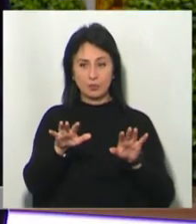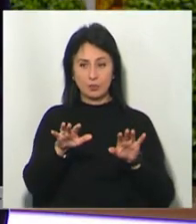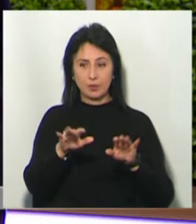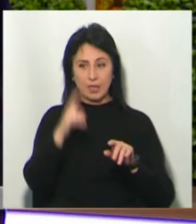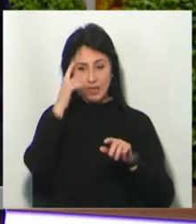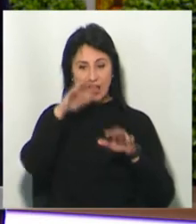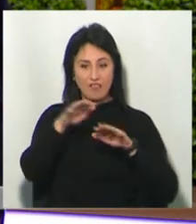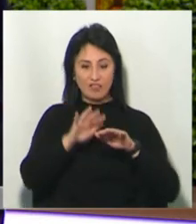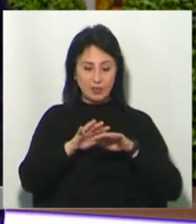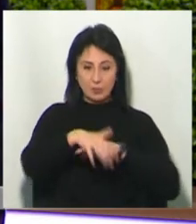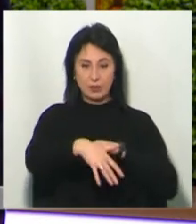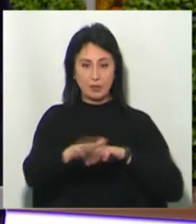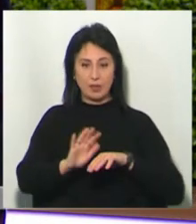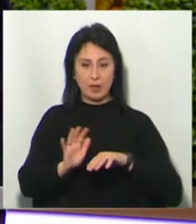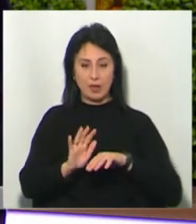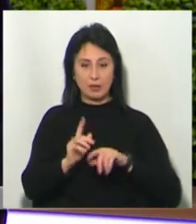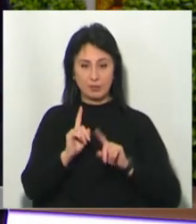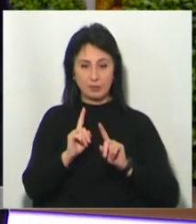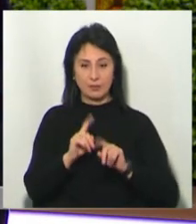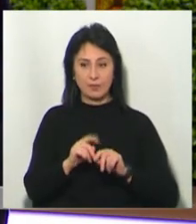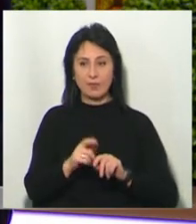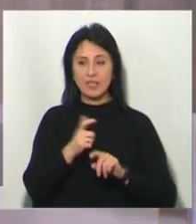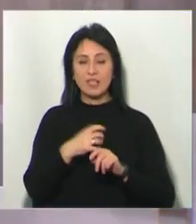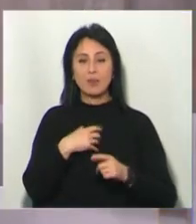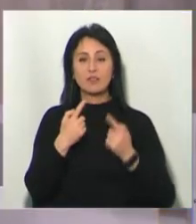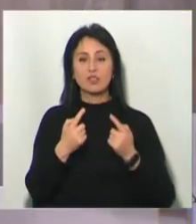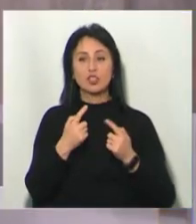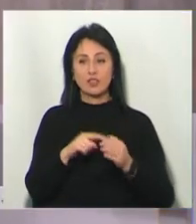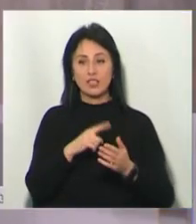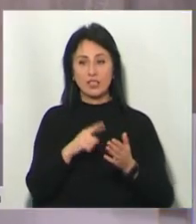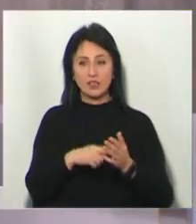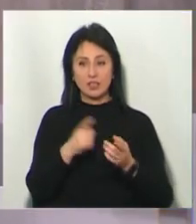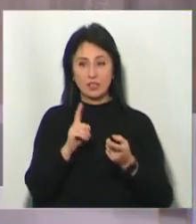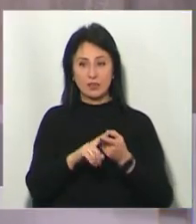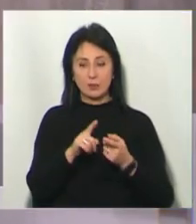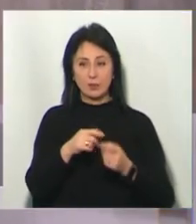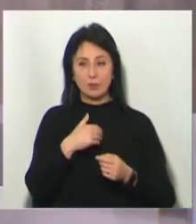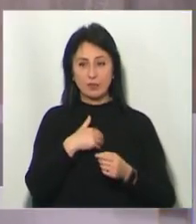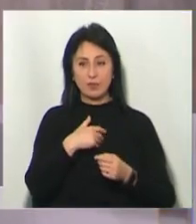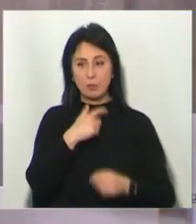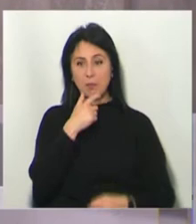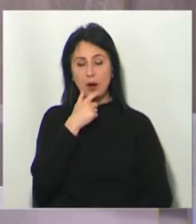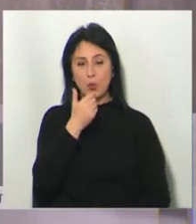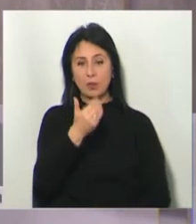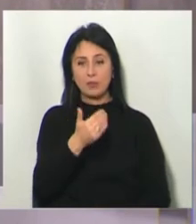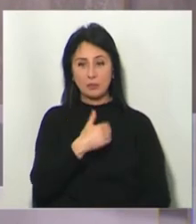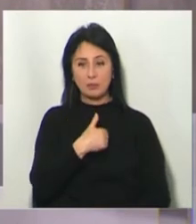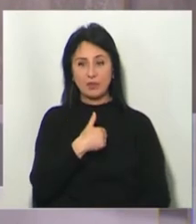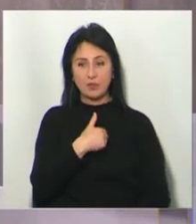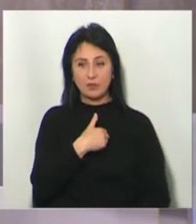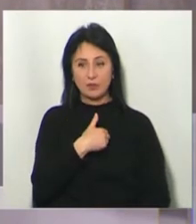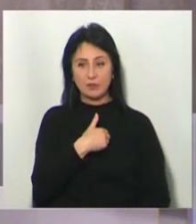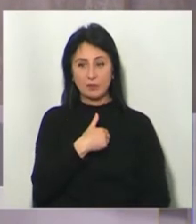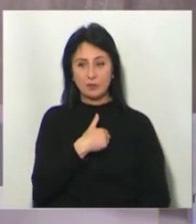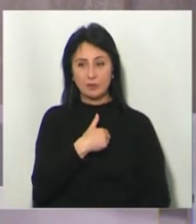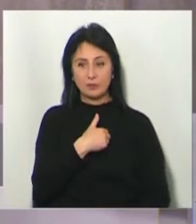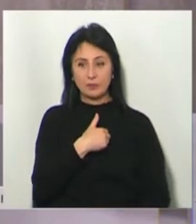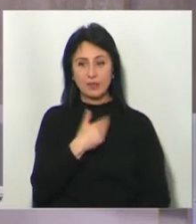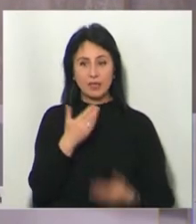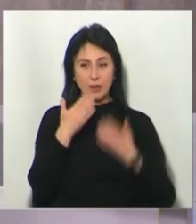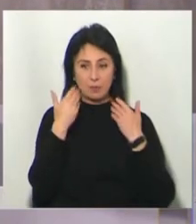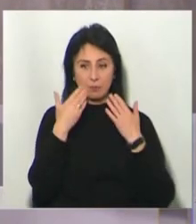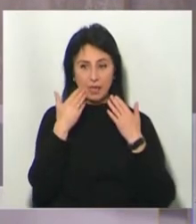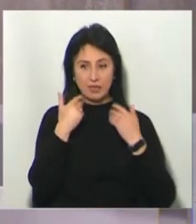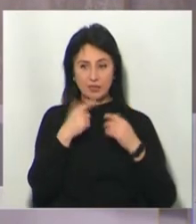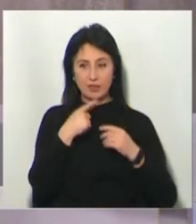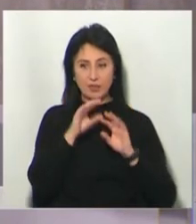რომ თავის წინზე არ მოხდეს კომპრესია. Ძალიან მნიშვნელოვანი საკითხი შეეხეთ, მე მაყურებლისათვის მინდა